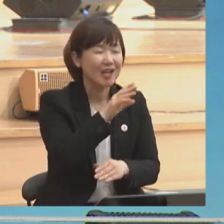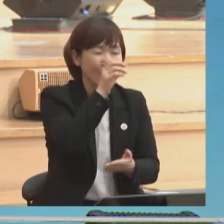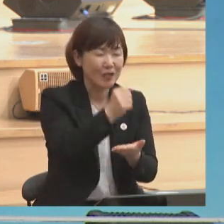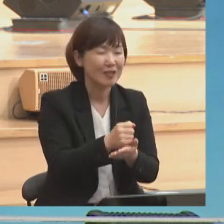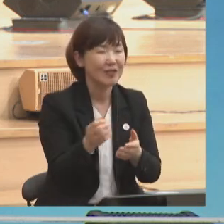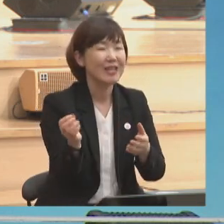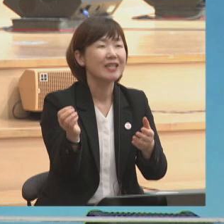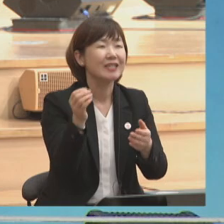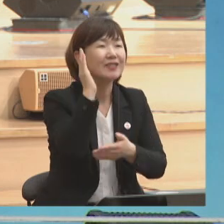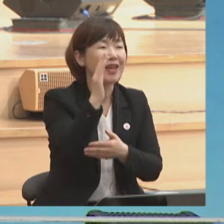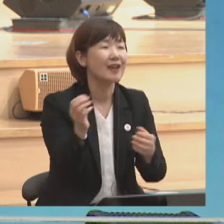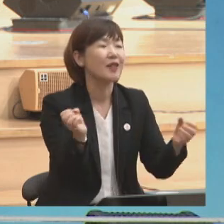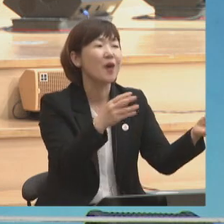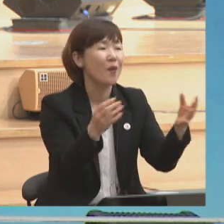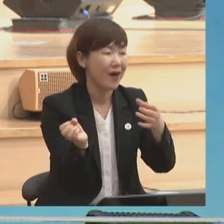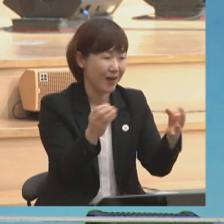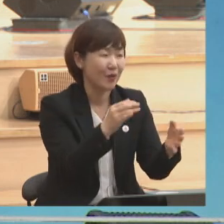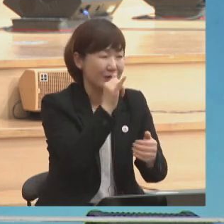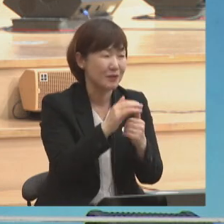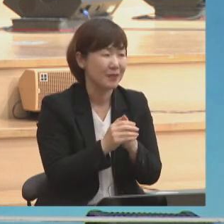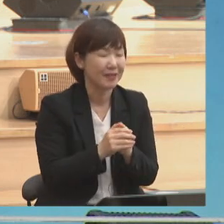물어보십시오. 사람이 언제 변화됩니까?